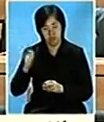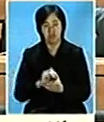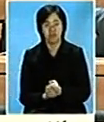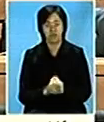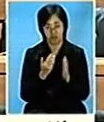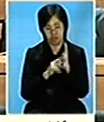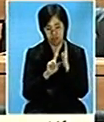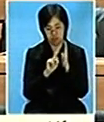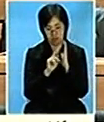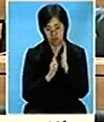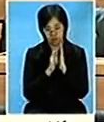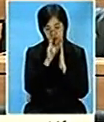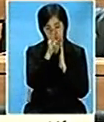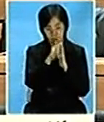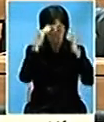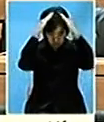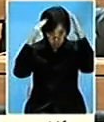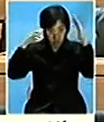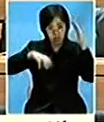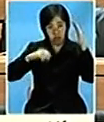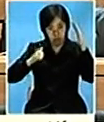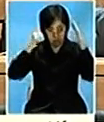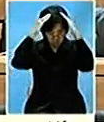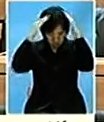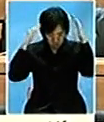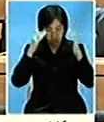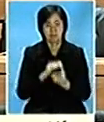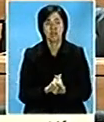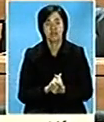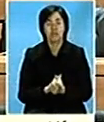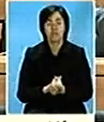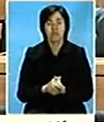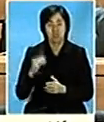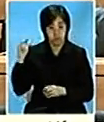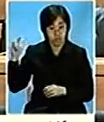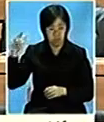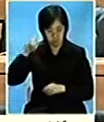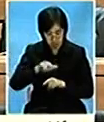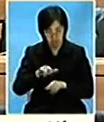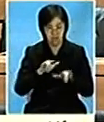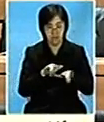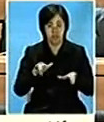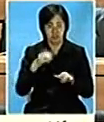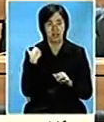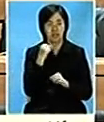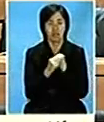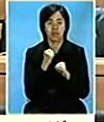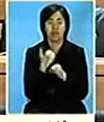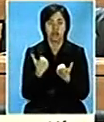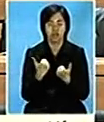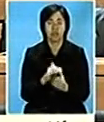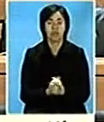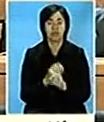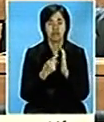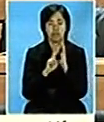แก่นไปฮานอยนะครับตอนนี้เครื่องบินคิดว่าจะเข้ามาภายในสิ้นปีนี้ขอนแก่นม